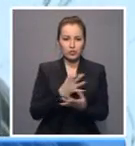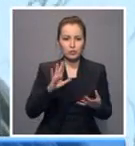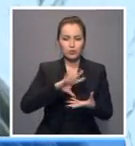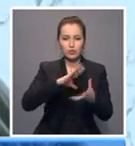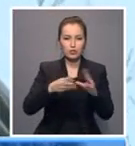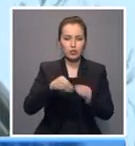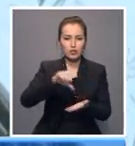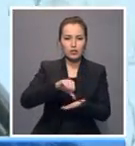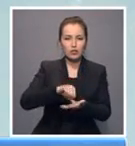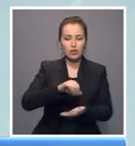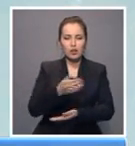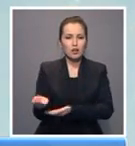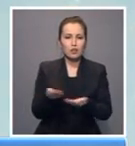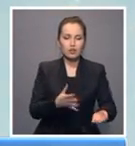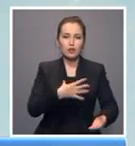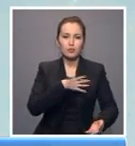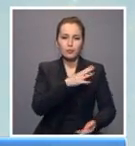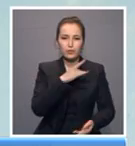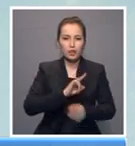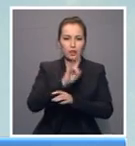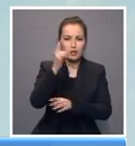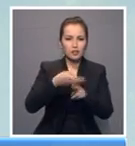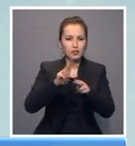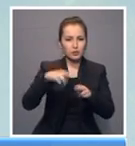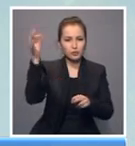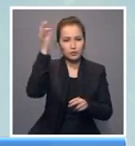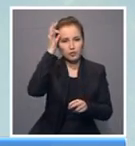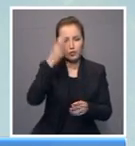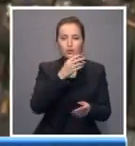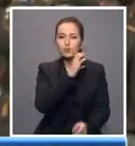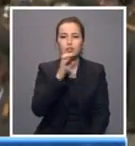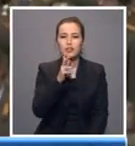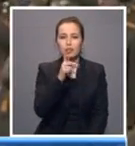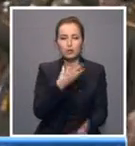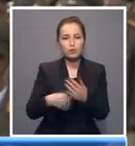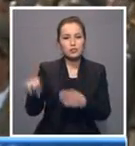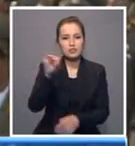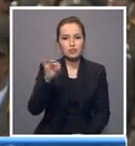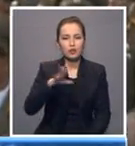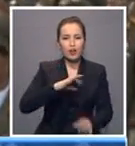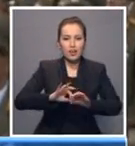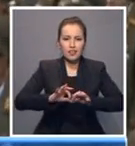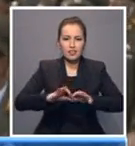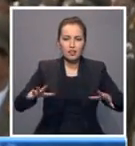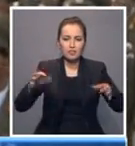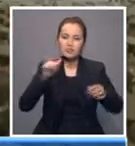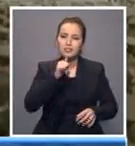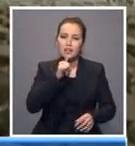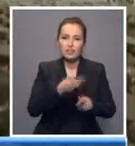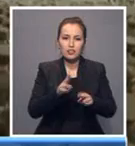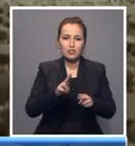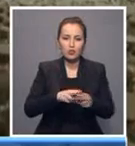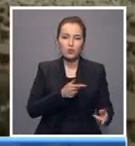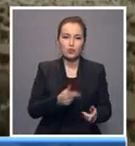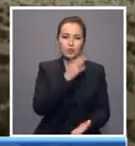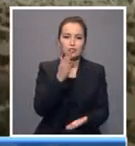көптеген өкілі шақырылған. Ғарыштан алынған мәліметтерге қарағанда Солтүстік Корея өз тарихындағы 6-шы ядролық сынақты кез келген уақытта өткізуге